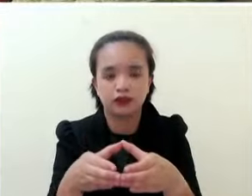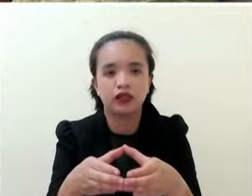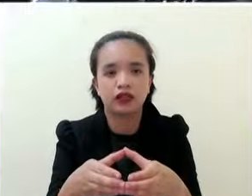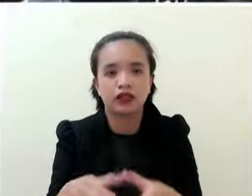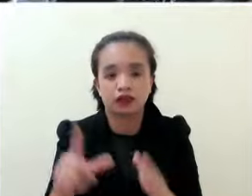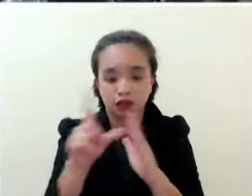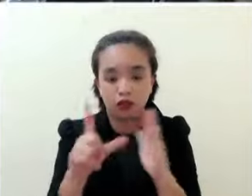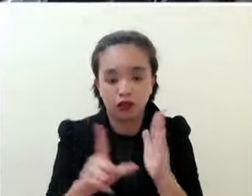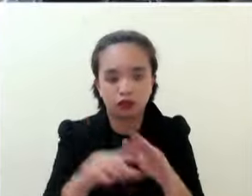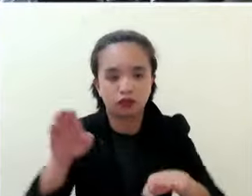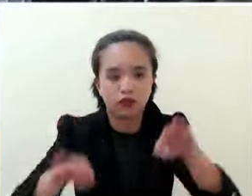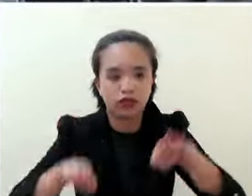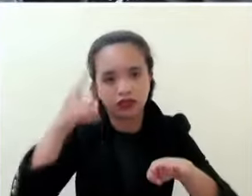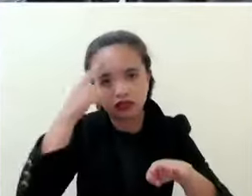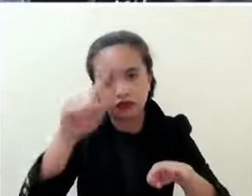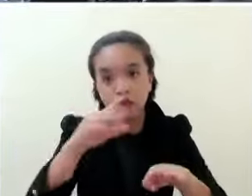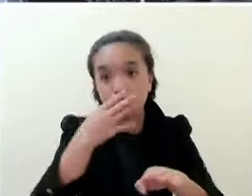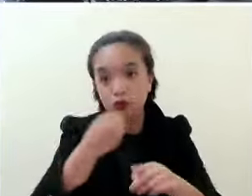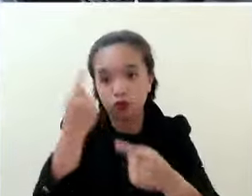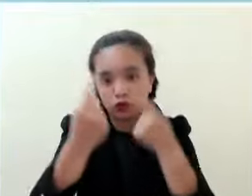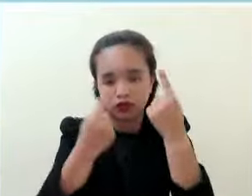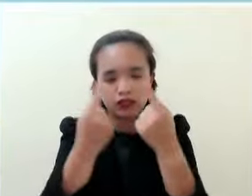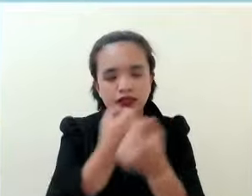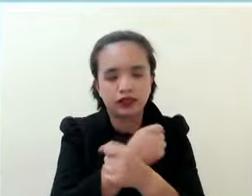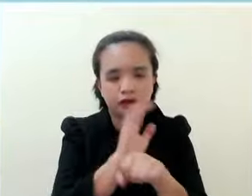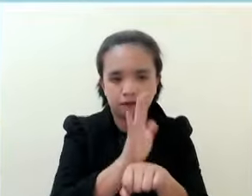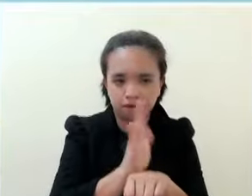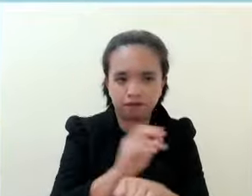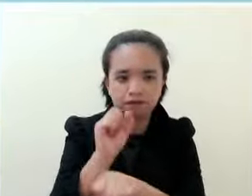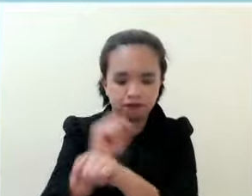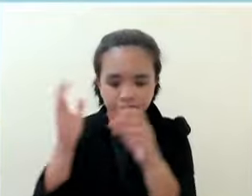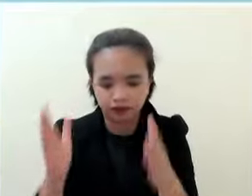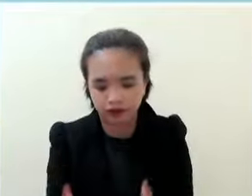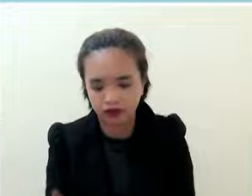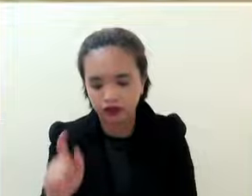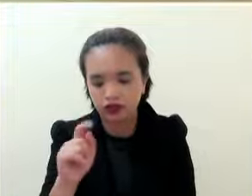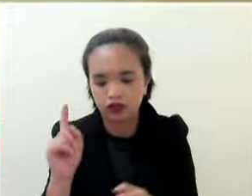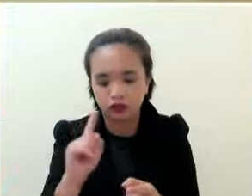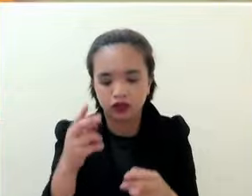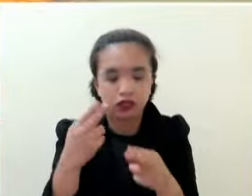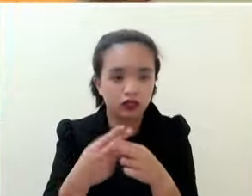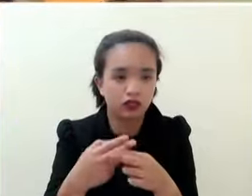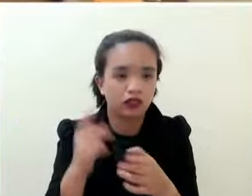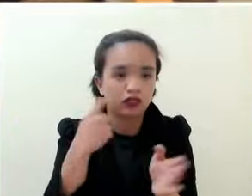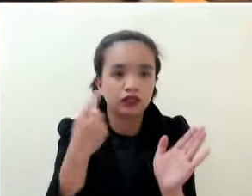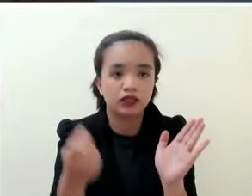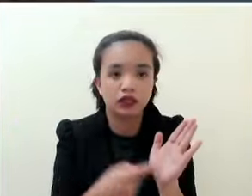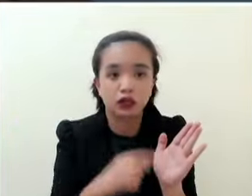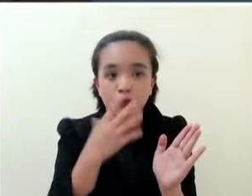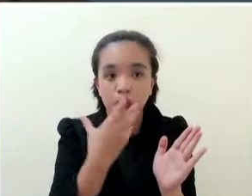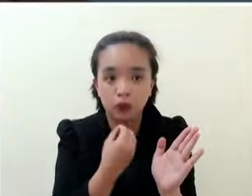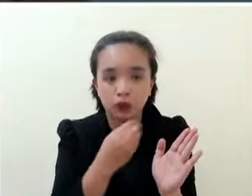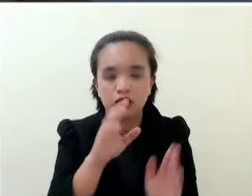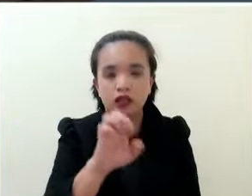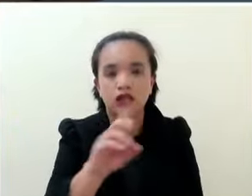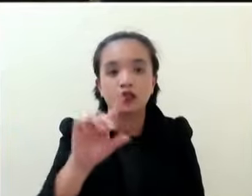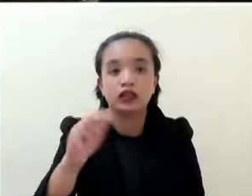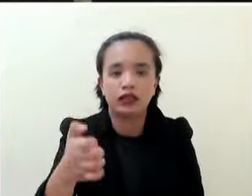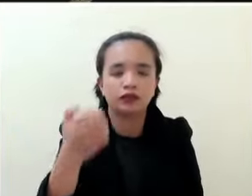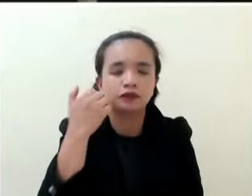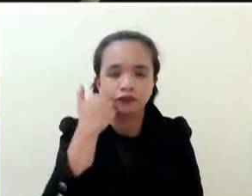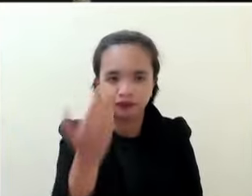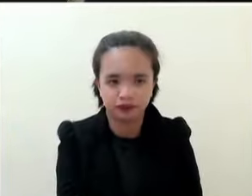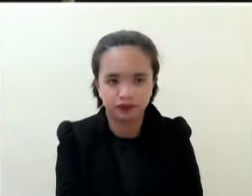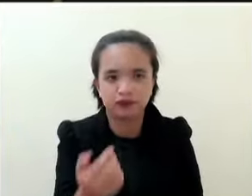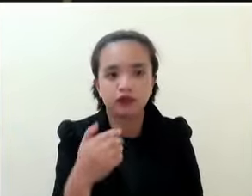batas para sa kapakanan ng mga manggagawa at producers. Ipinangalan ang batas bilang pagkilala sa yumaong batikang aktor na si Eddie Garcia